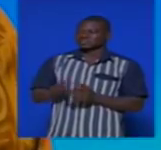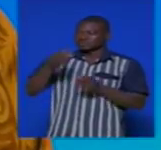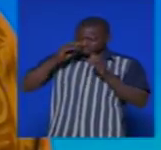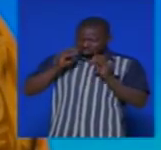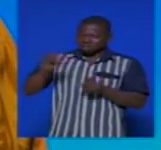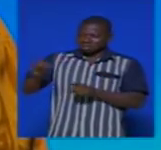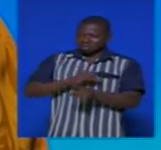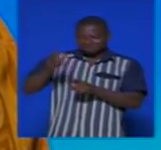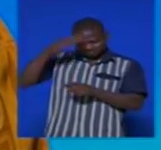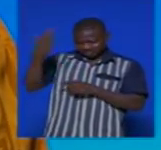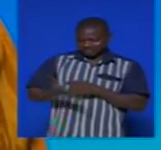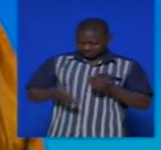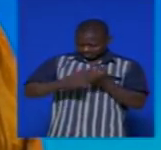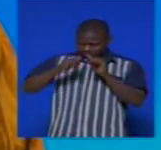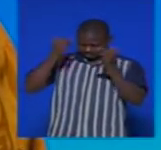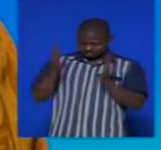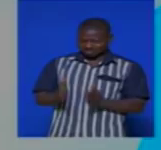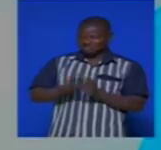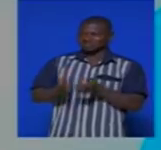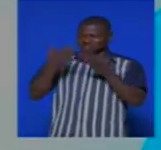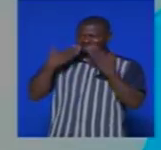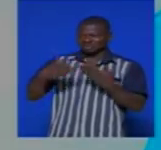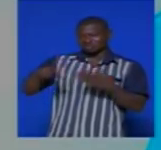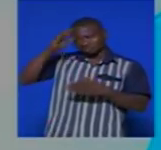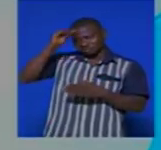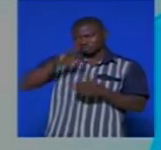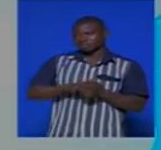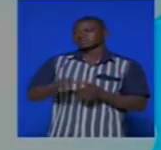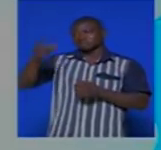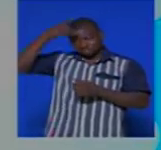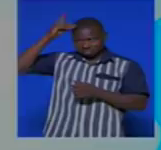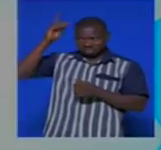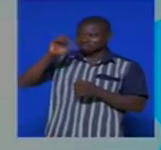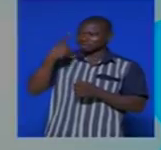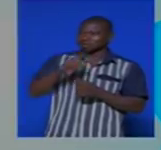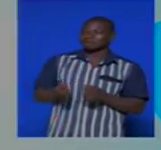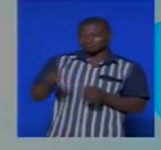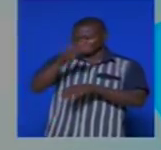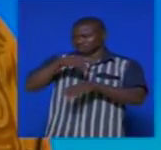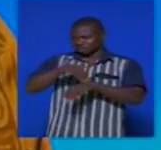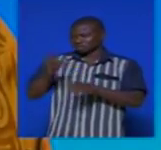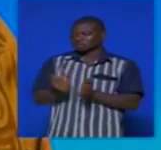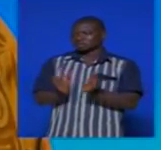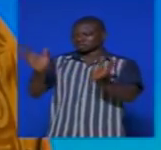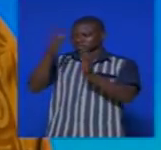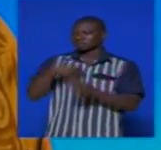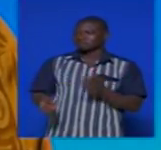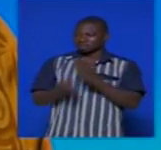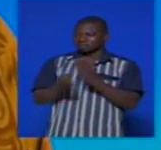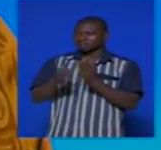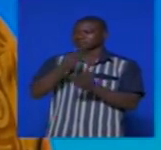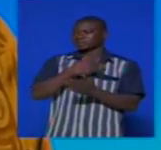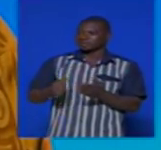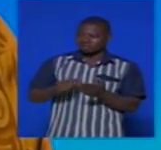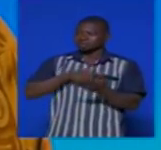la presse. Vous merci beaucoup Monsieur Souabou Diallo qui est le directeur général de l'économie et de la planification qui est venu ce midi